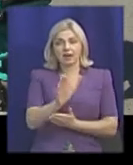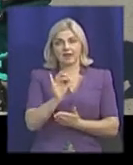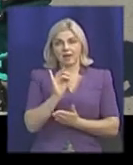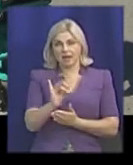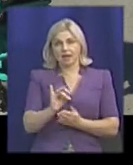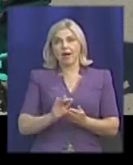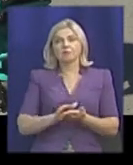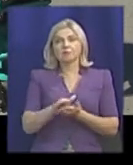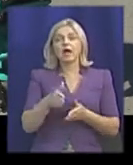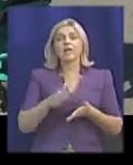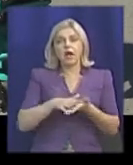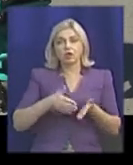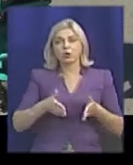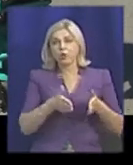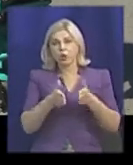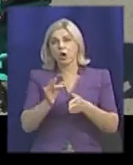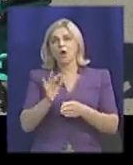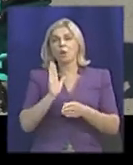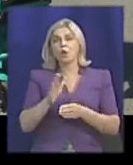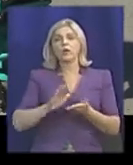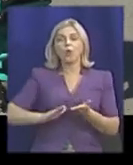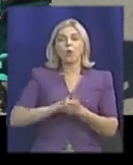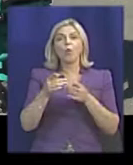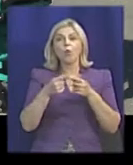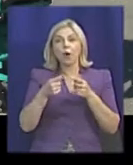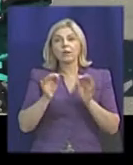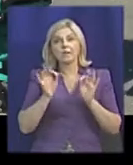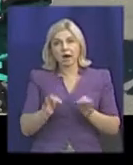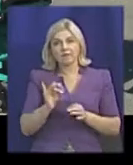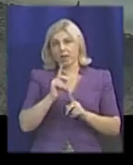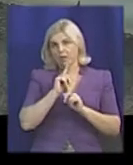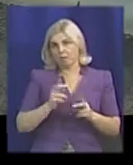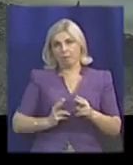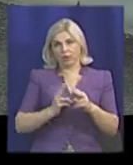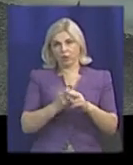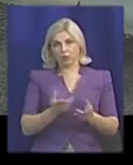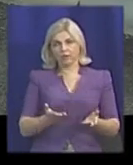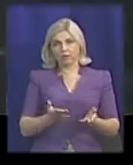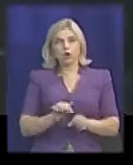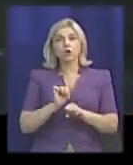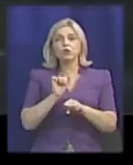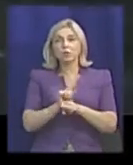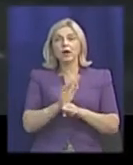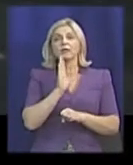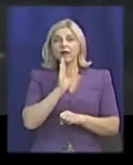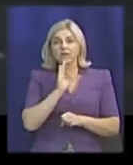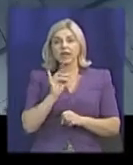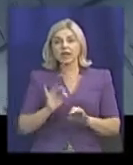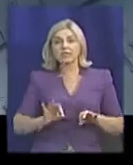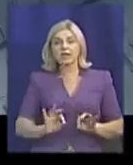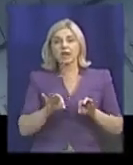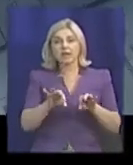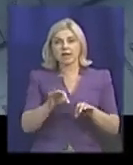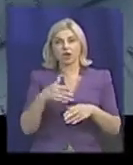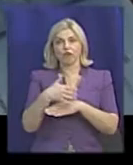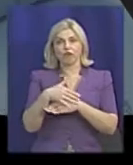далі на тротуар, і буде кут нахилу дотриманий правильно, і не буде ніяких перешкод. зупинив Ольгу і заїзд у дворі. От у